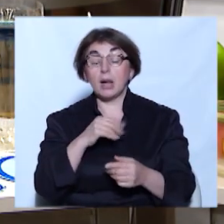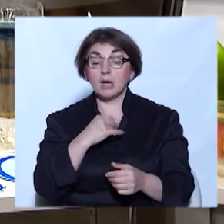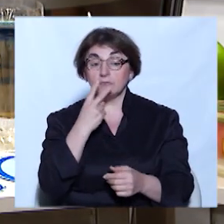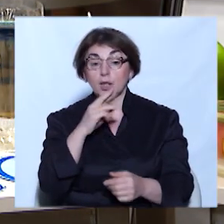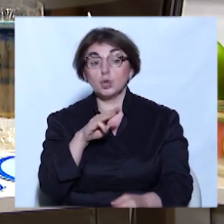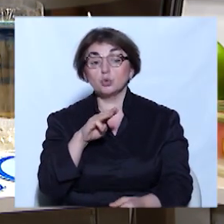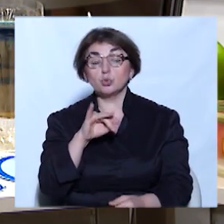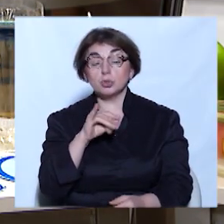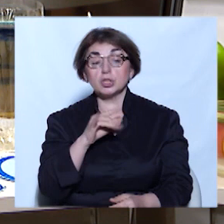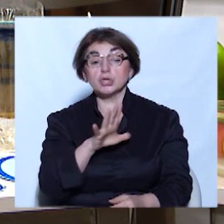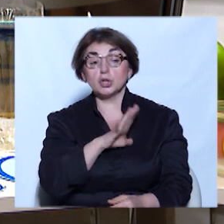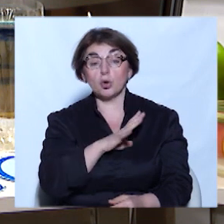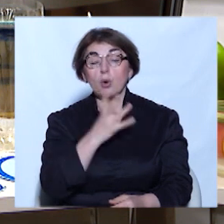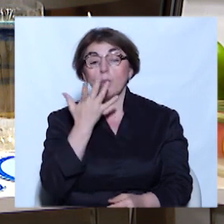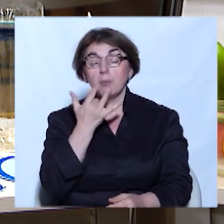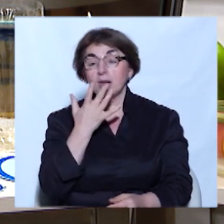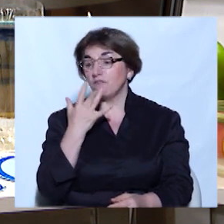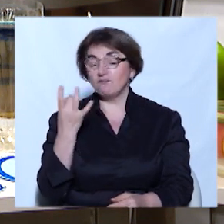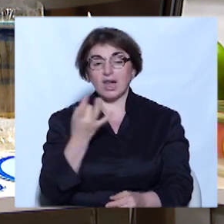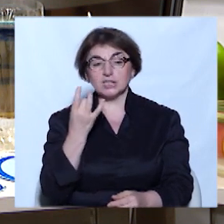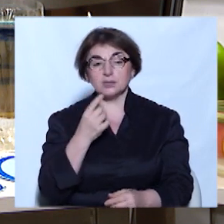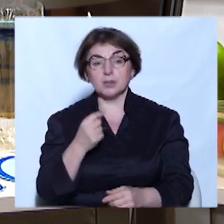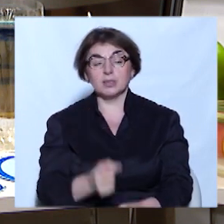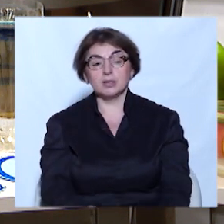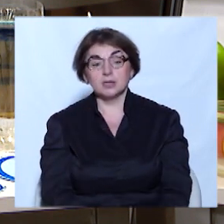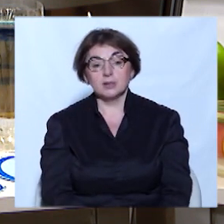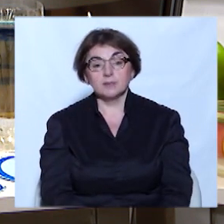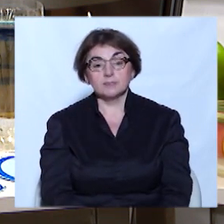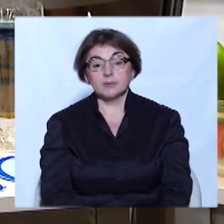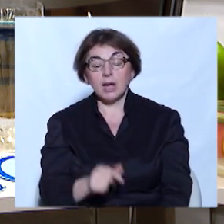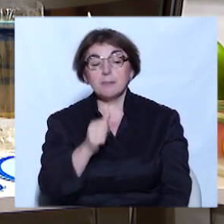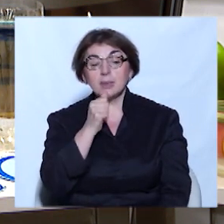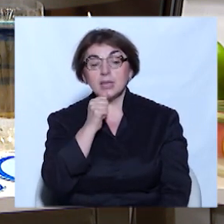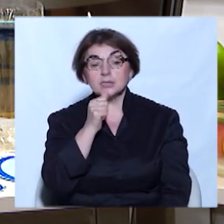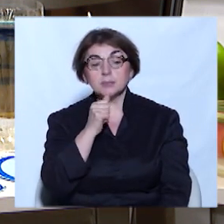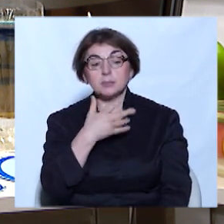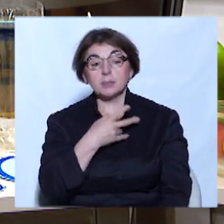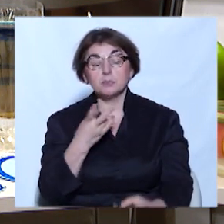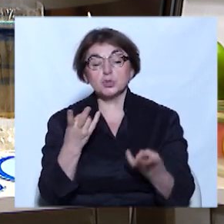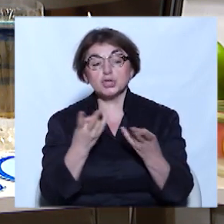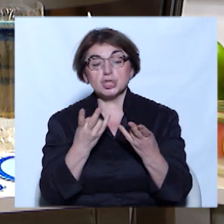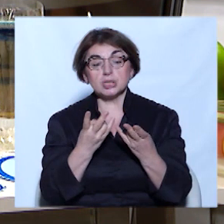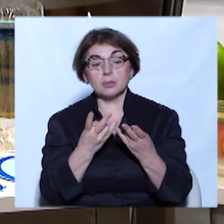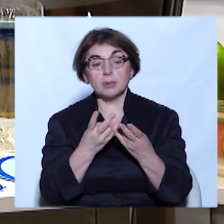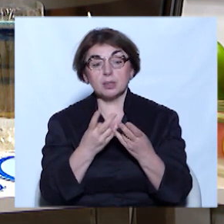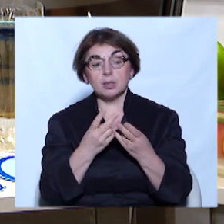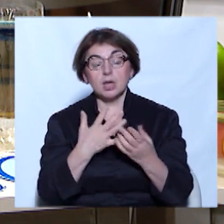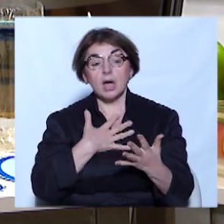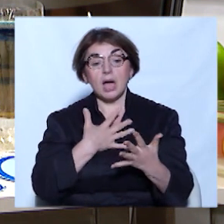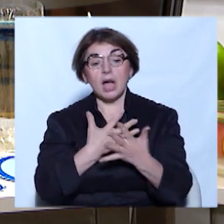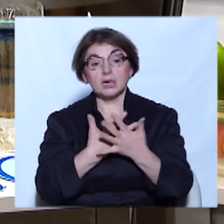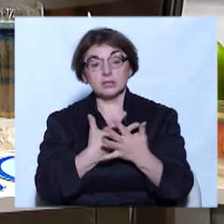ტუტეში გვქონდა ჟოლოსფერი შეფერილობის. ესე იგი, ამ ექსპერიმენტისათვის მინდა ავიღო აქტიური